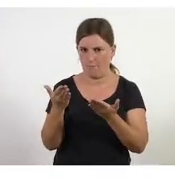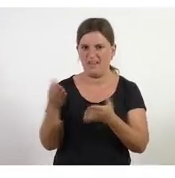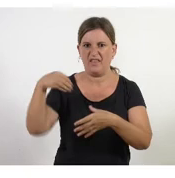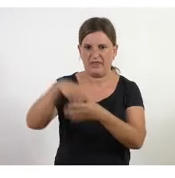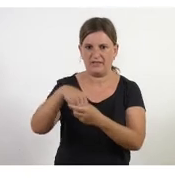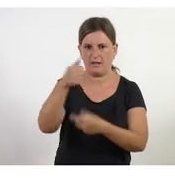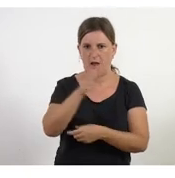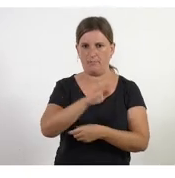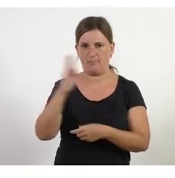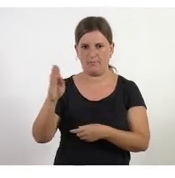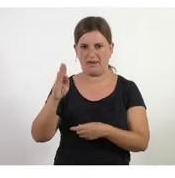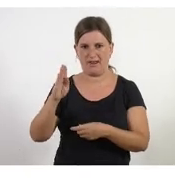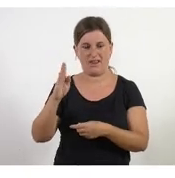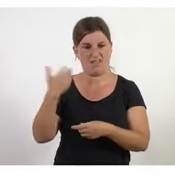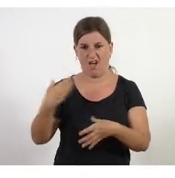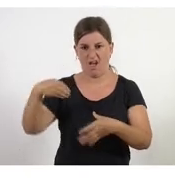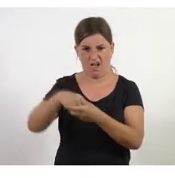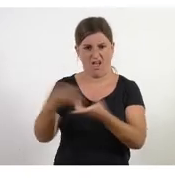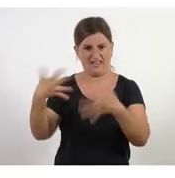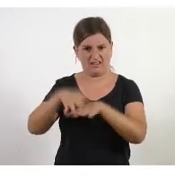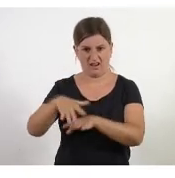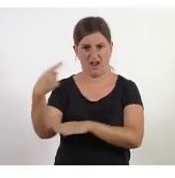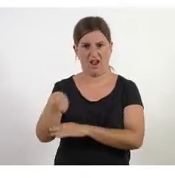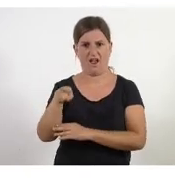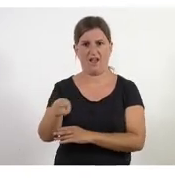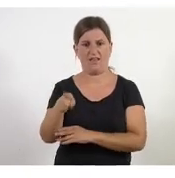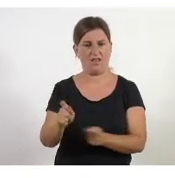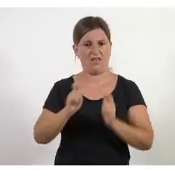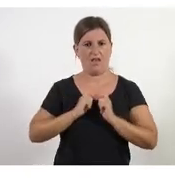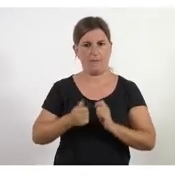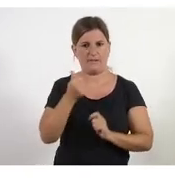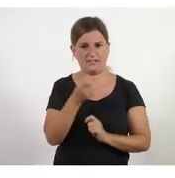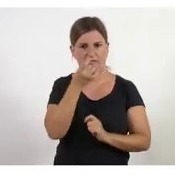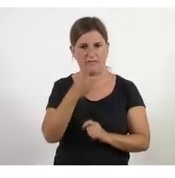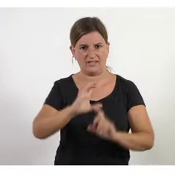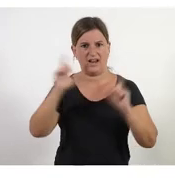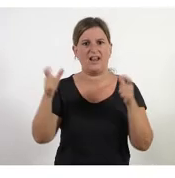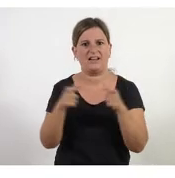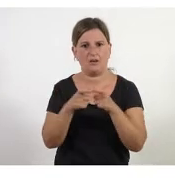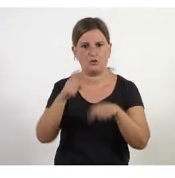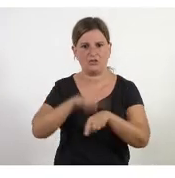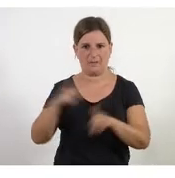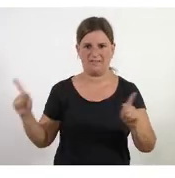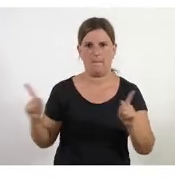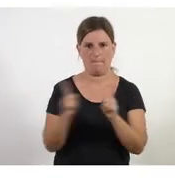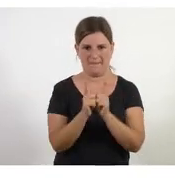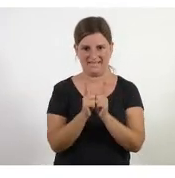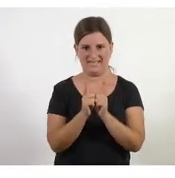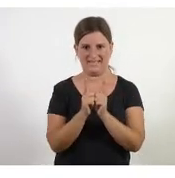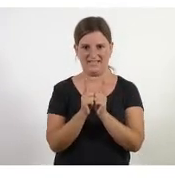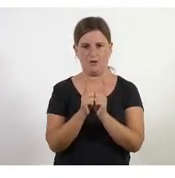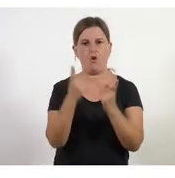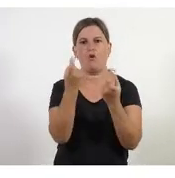les aplicacions, moltes ja estan integrades. I ens facilita molt fer reunions d'un temps més reduït, no han de